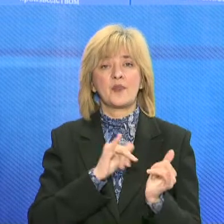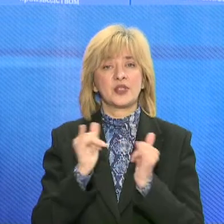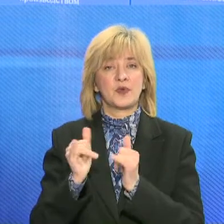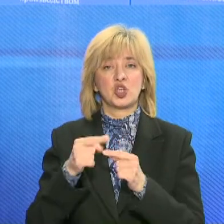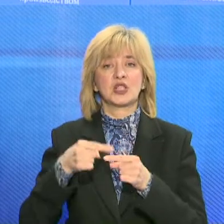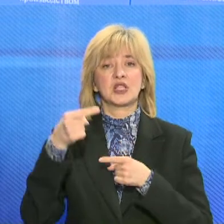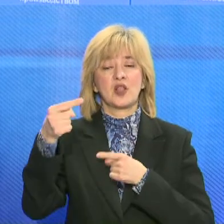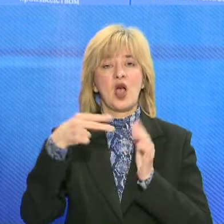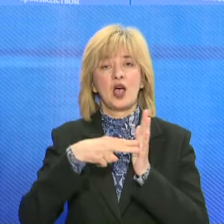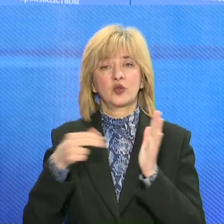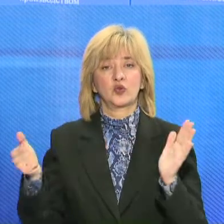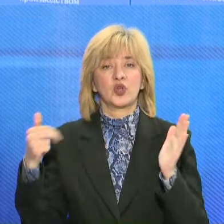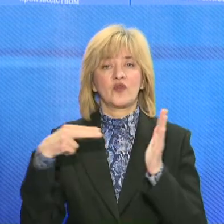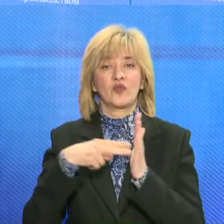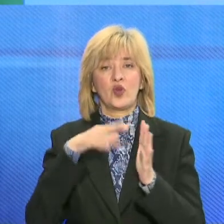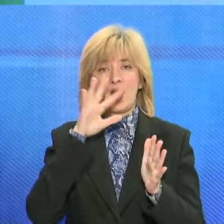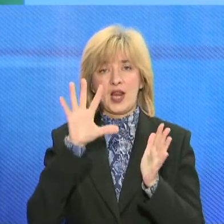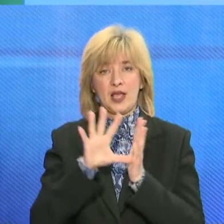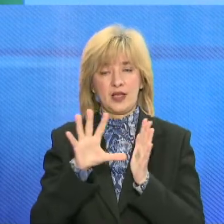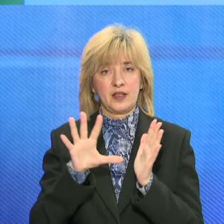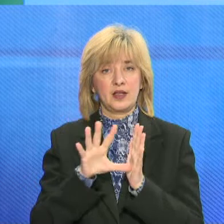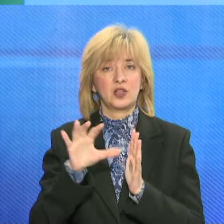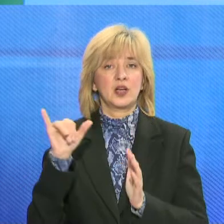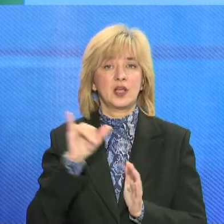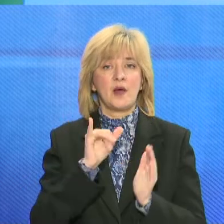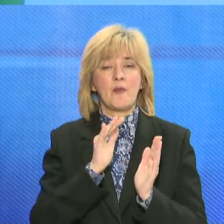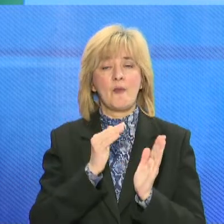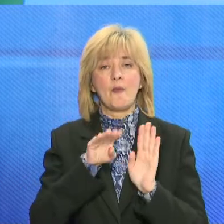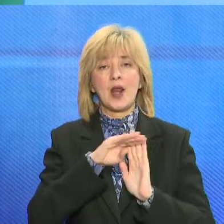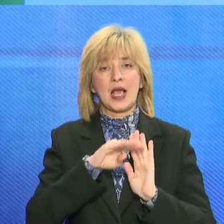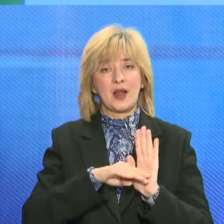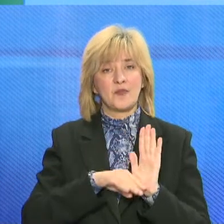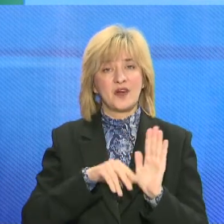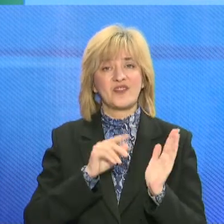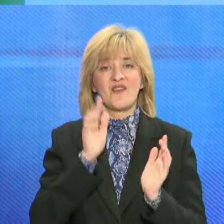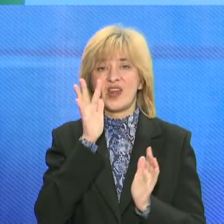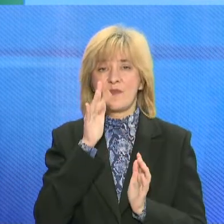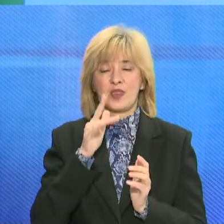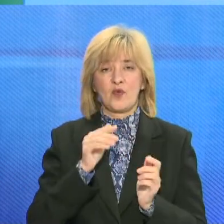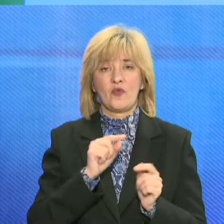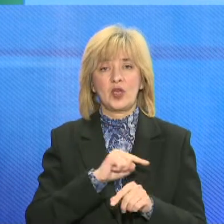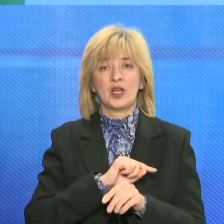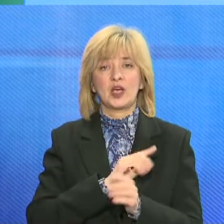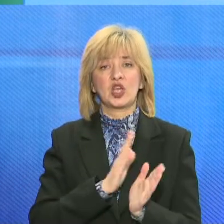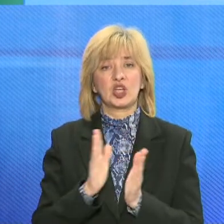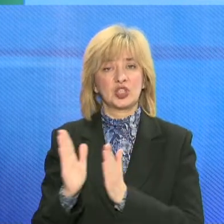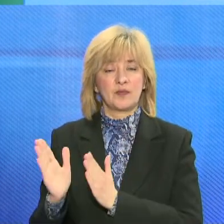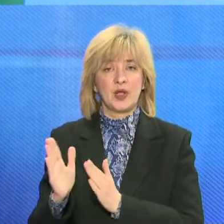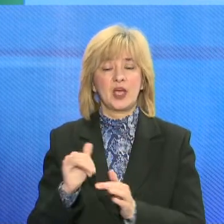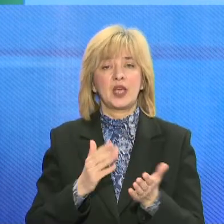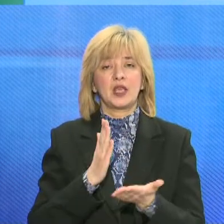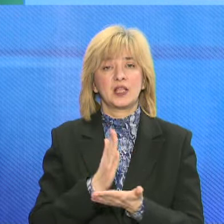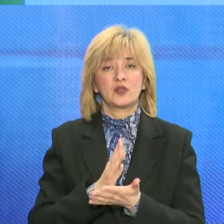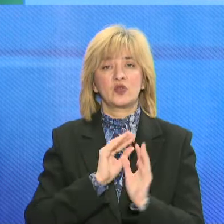а также программирование в временном режиме. Работа идет и установки новых светильников,